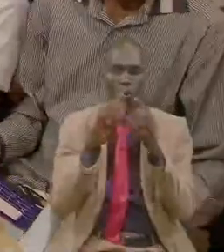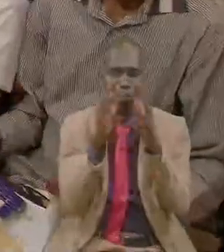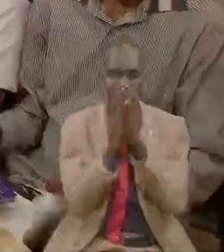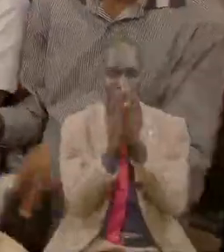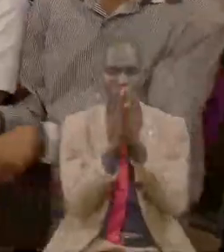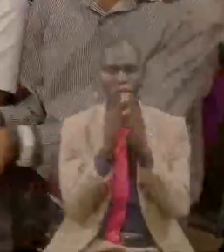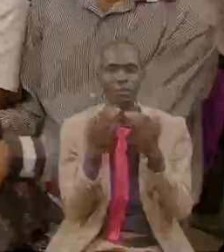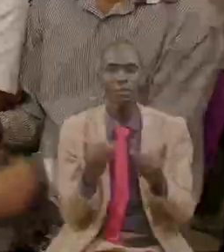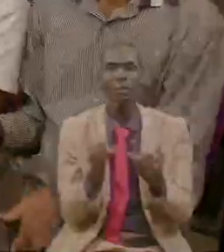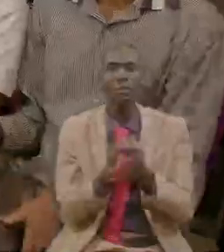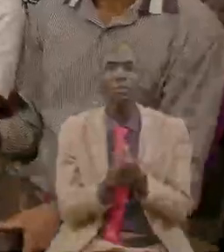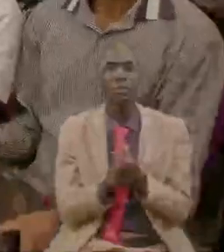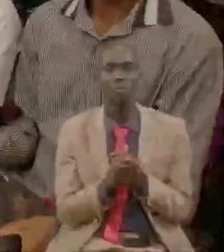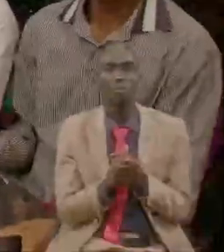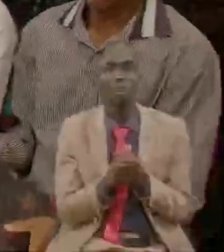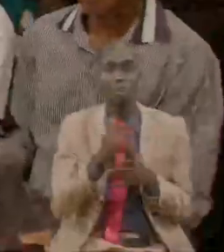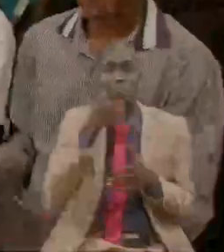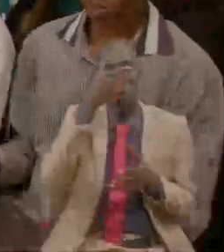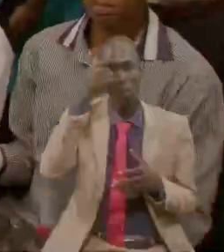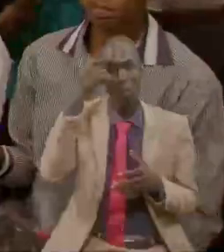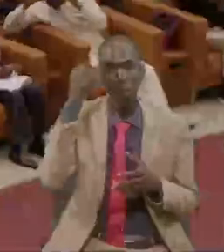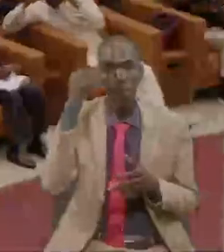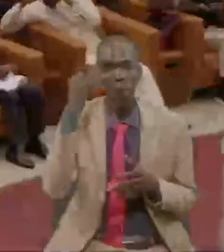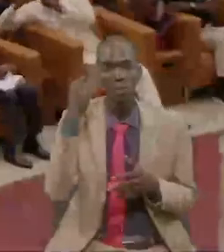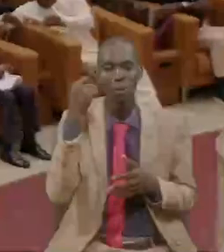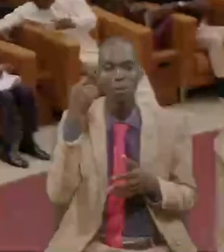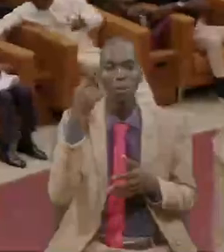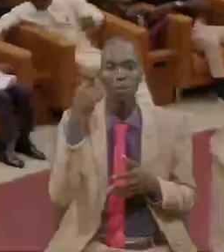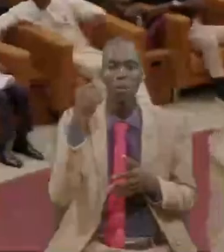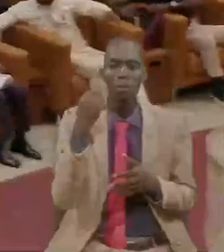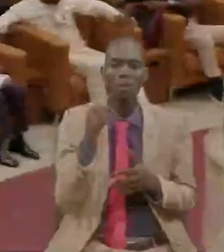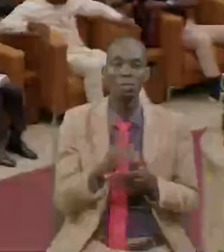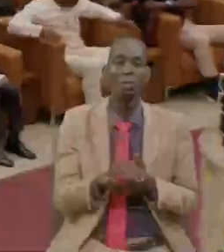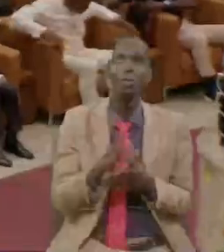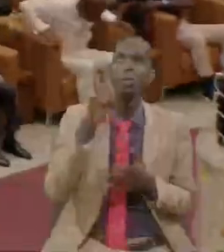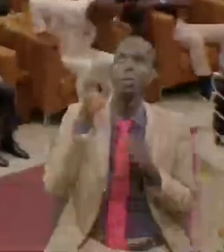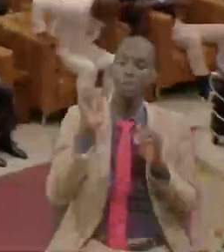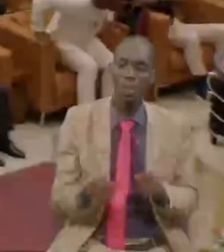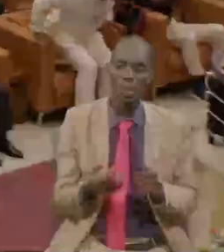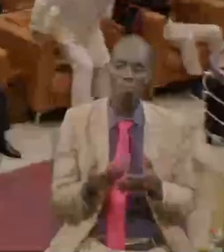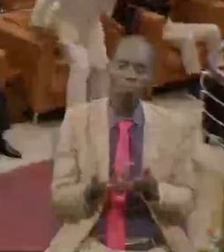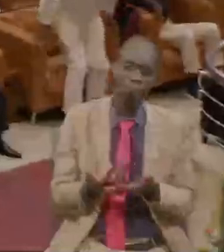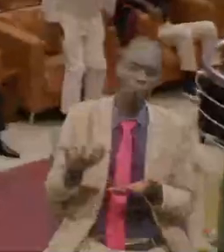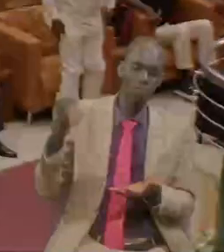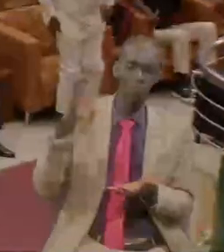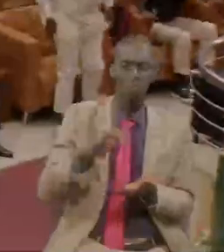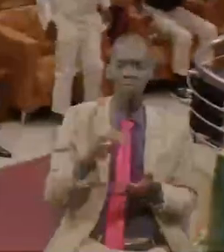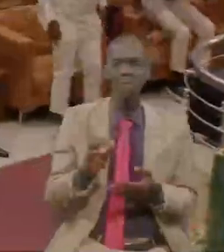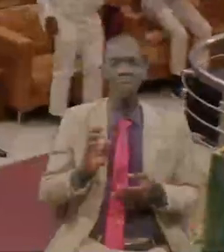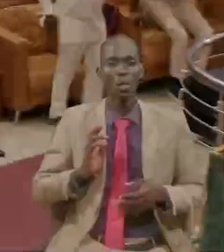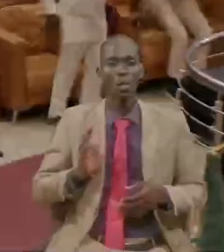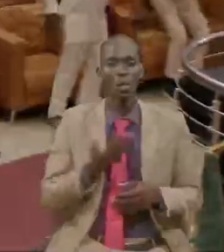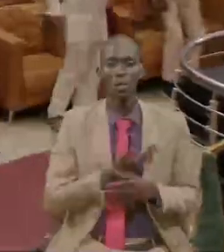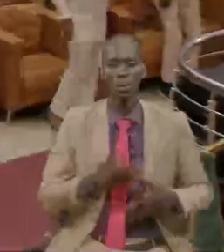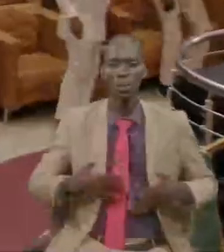Seigneur. Parlons au Seigneur dans la foi. Parlons au Seigneur dans la prière parce qu'il peut enrichir notre